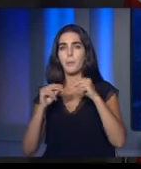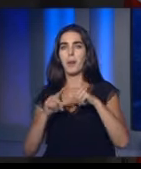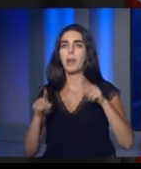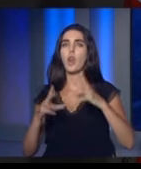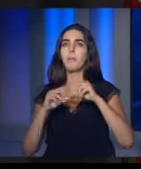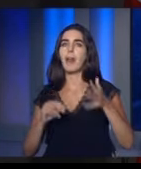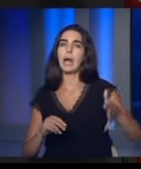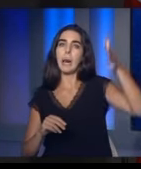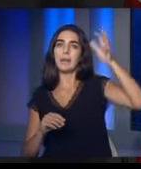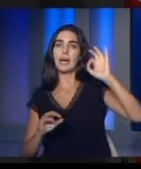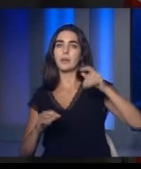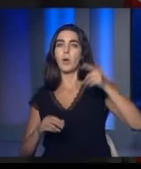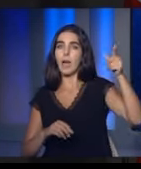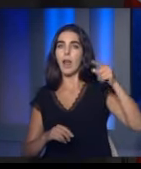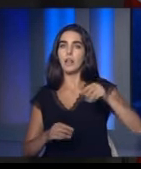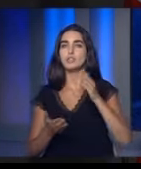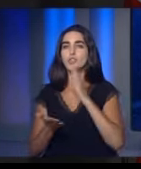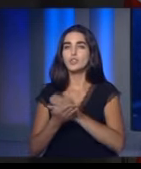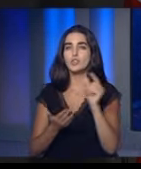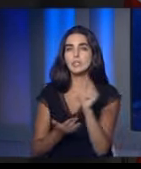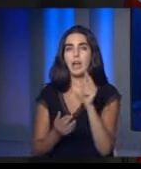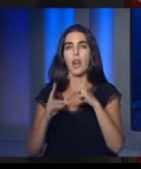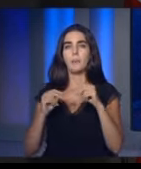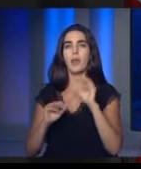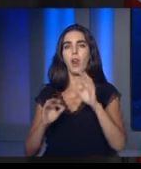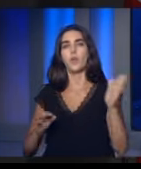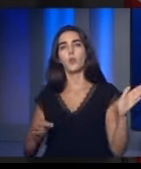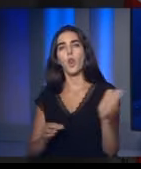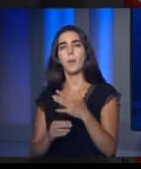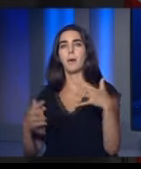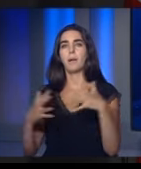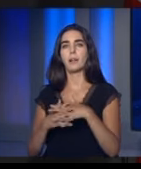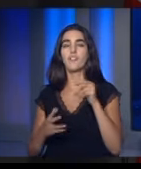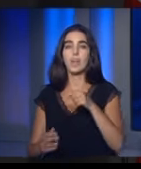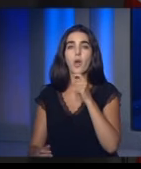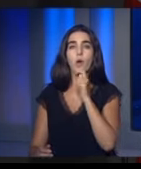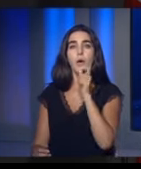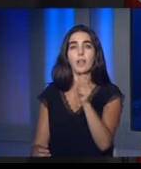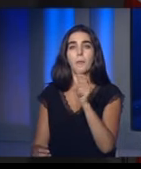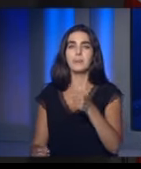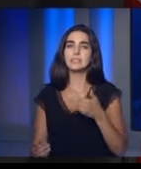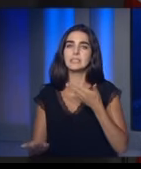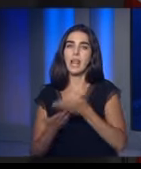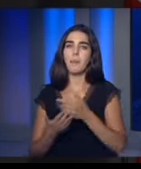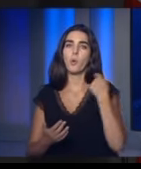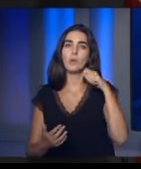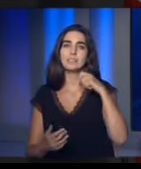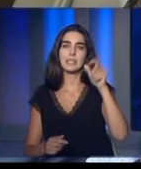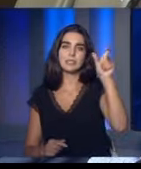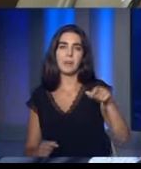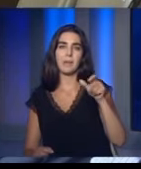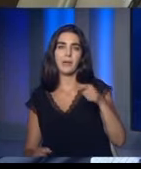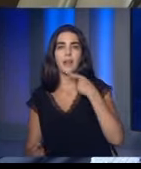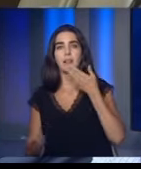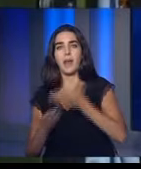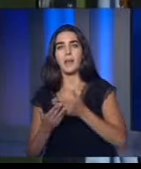يلي بيشككوا بوطنيتها، أبدا الطائفة الأرمنية هي قبل لبنان الكبير وهي جزء لا يتجزأ من لبنان.